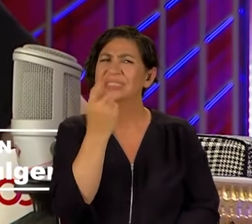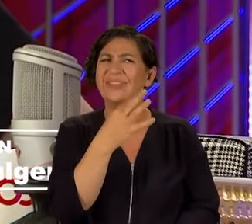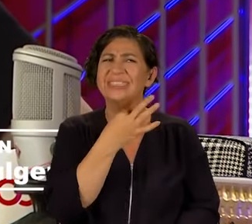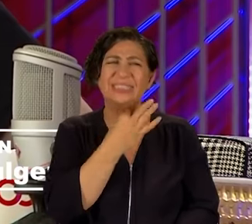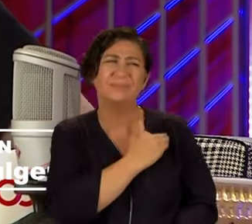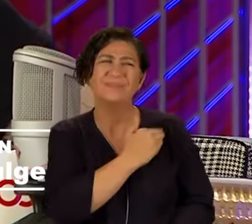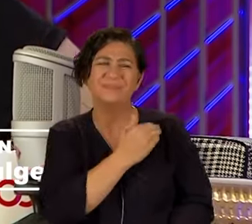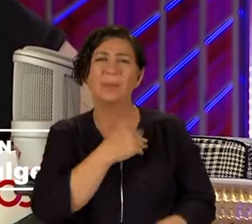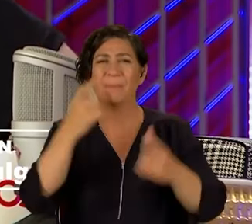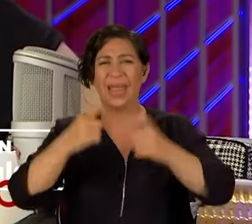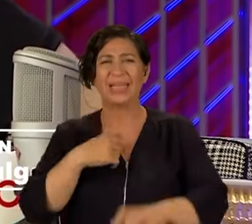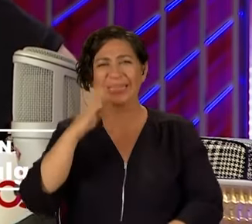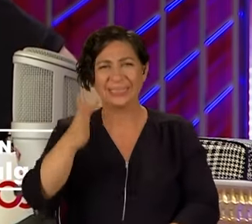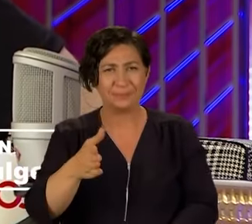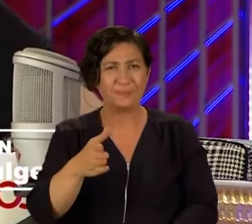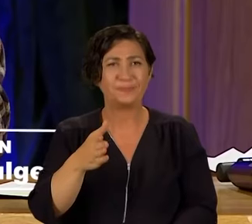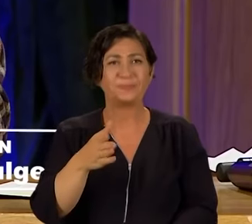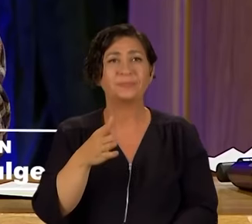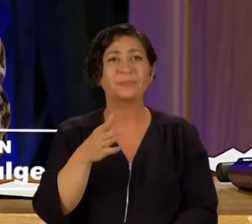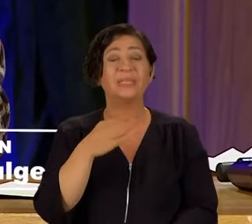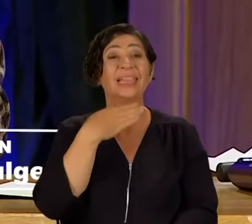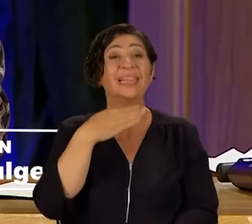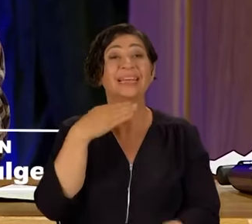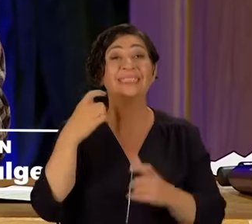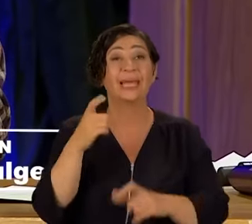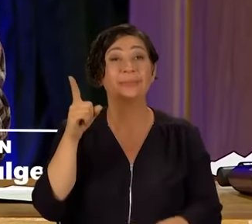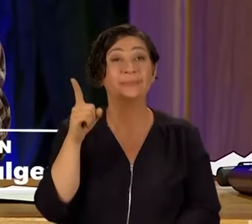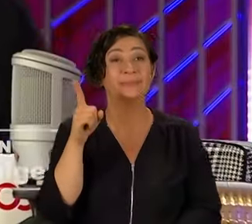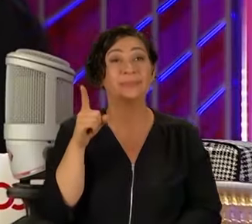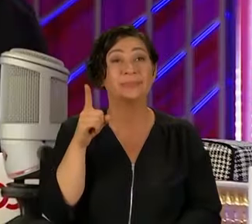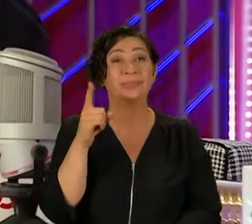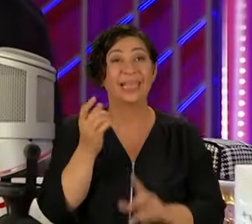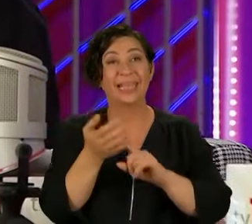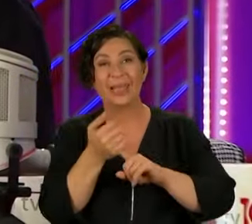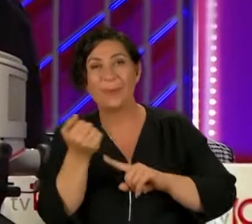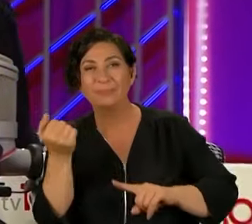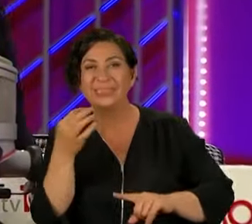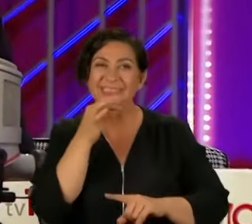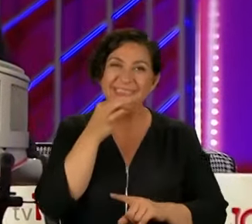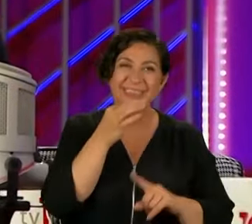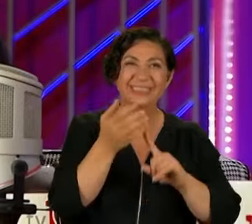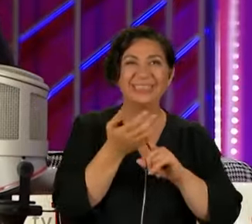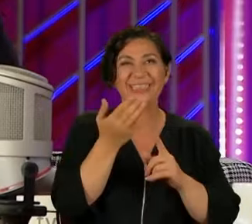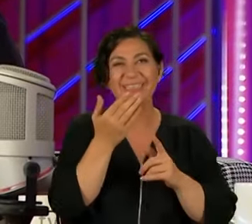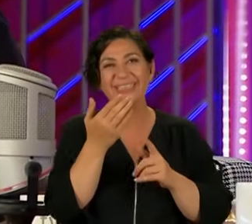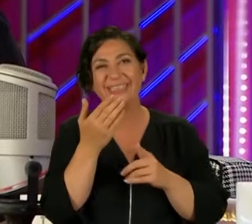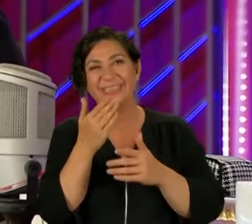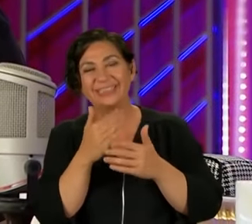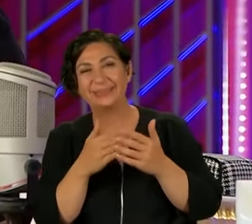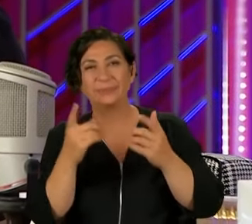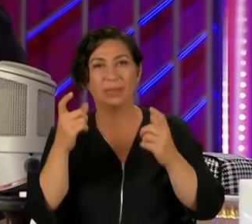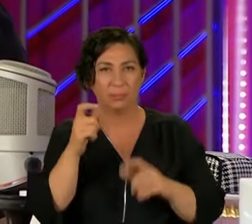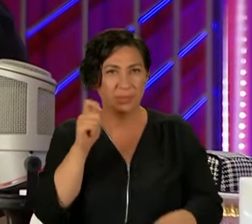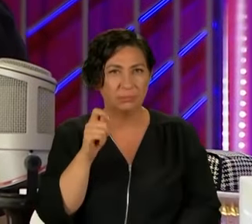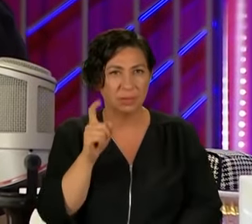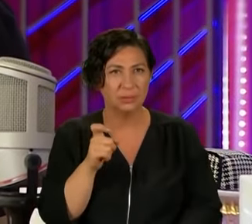rica ile bir mekanda çıkmıştım. Etiler'de. Kebapçı yarısı, yarı kebapçı, yarı... Öyle mi? Yaptık mı